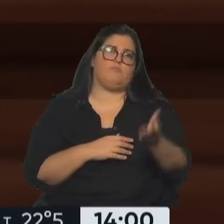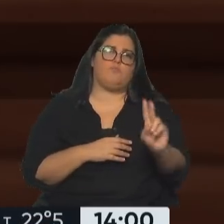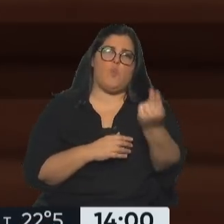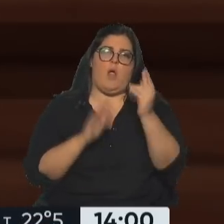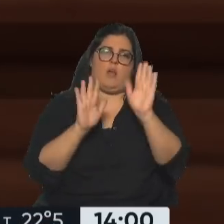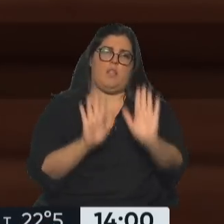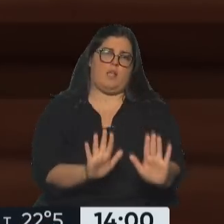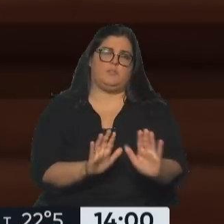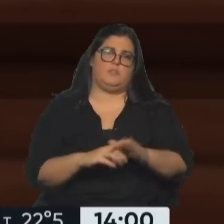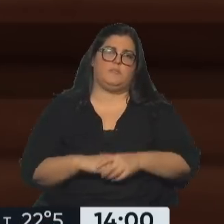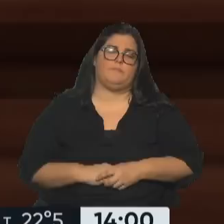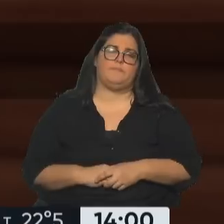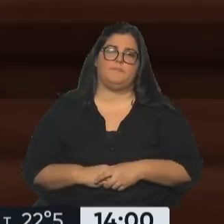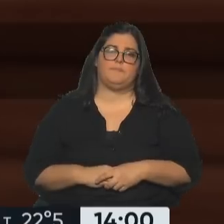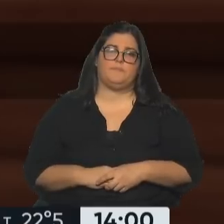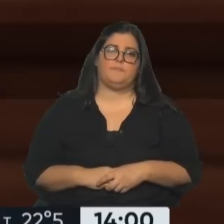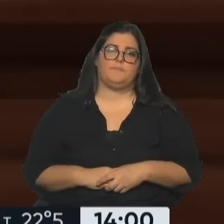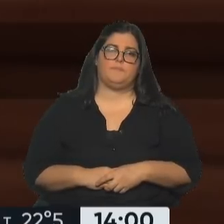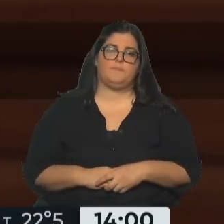失ってしまったこと、